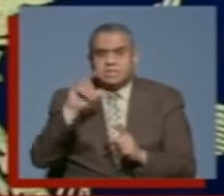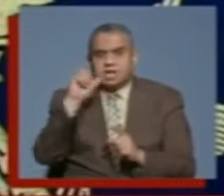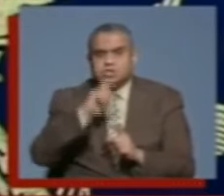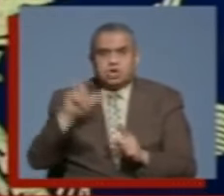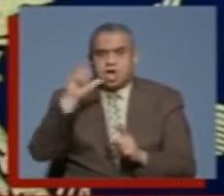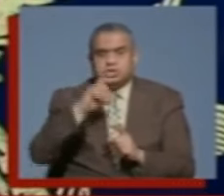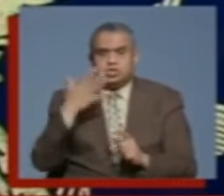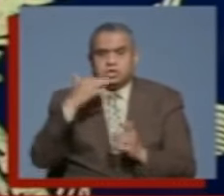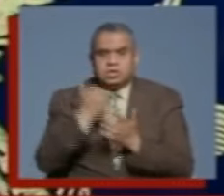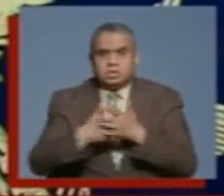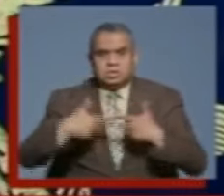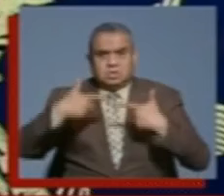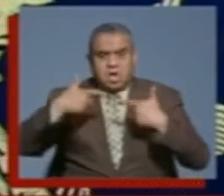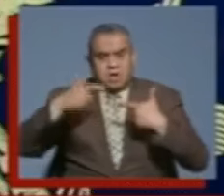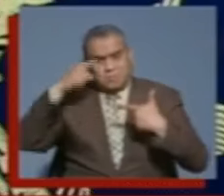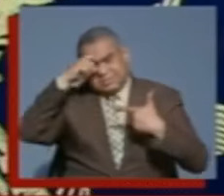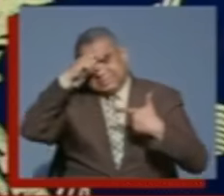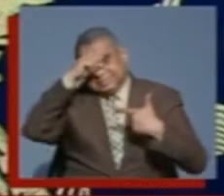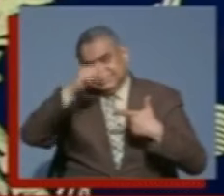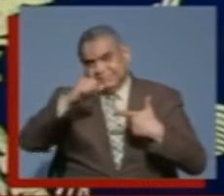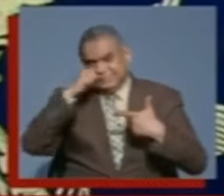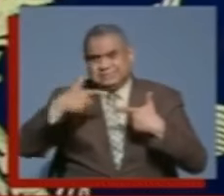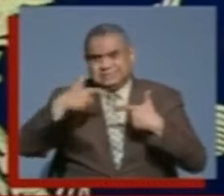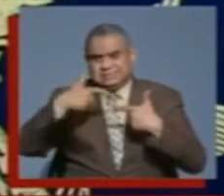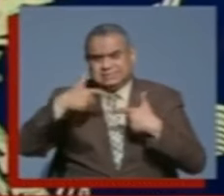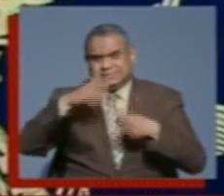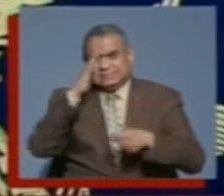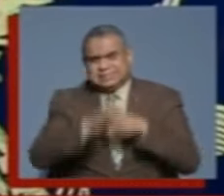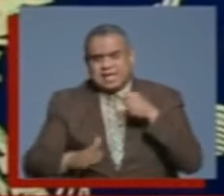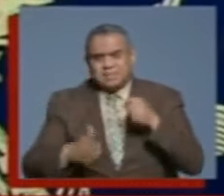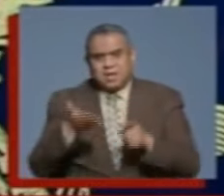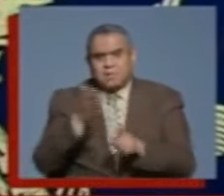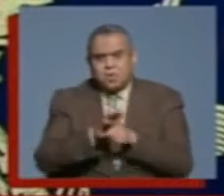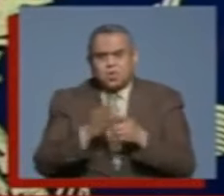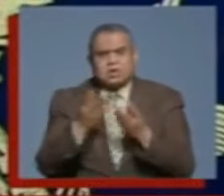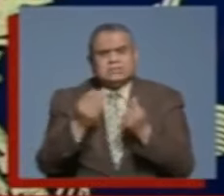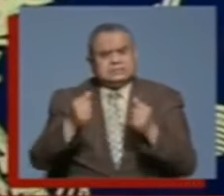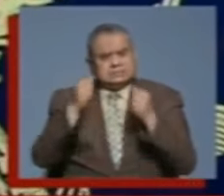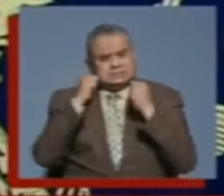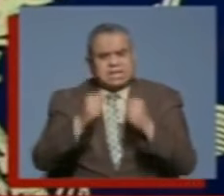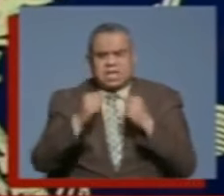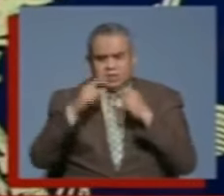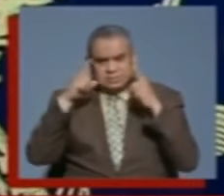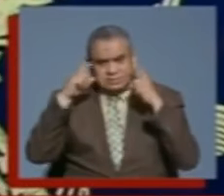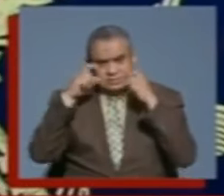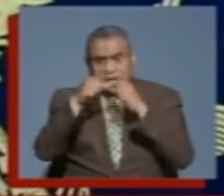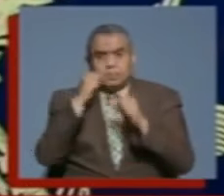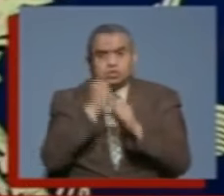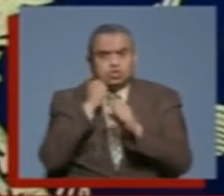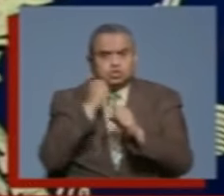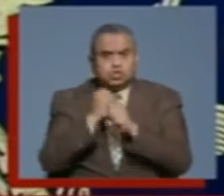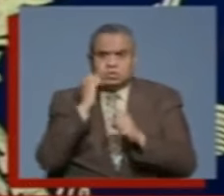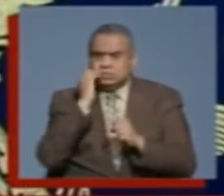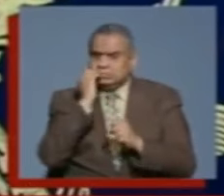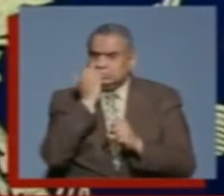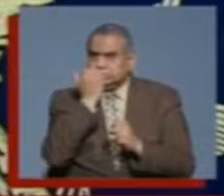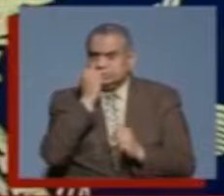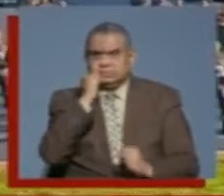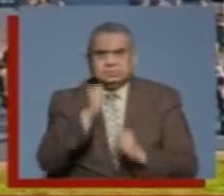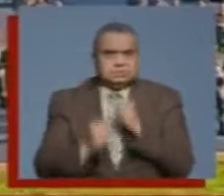العنف والقتل اللي بيتم، واحنا بنحاول بكل جهد مخلص